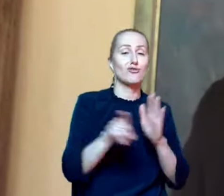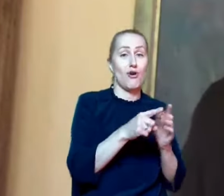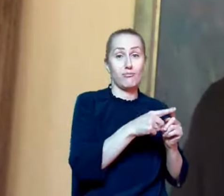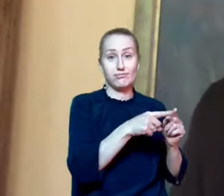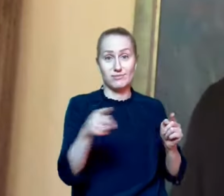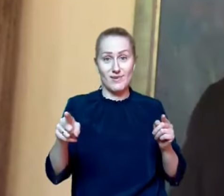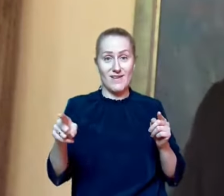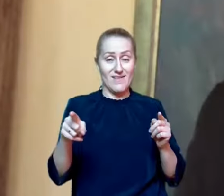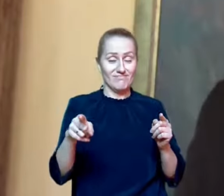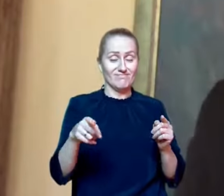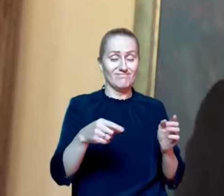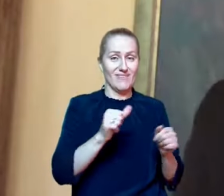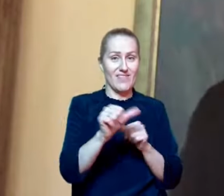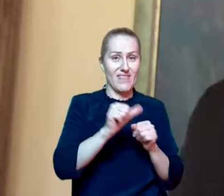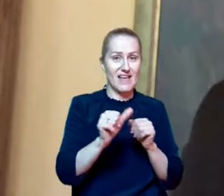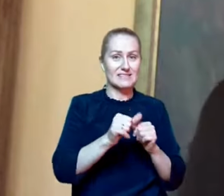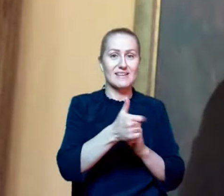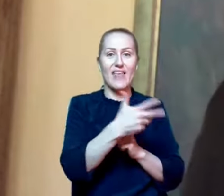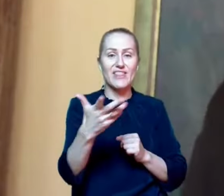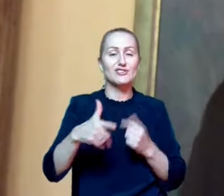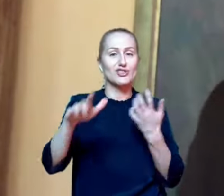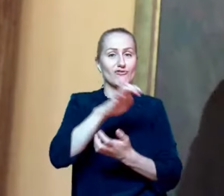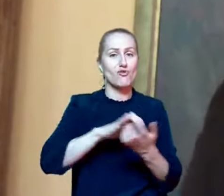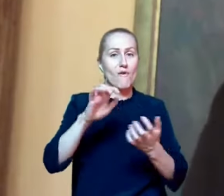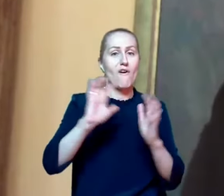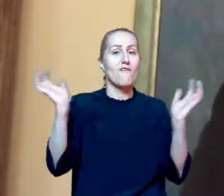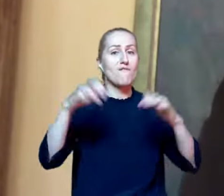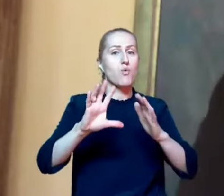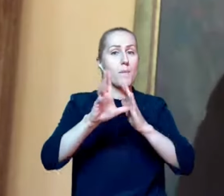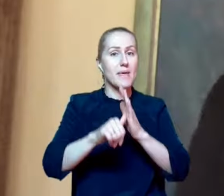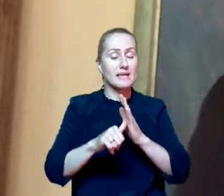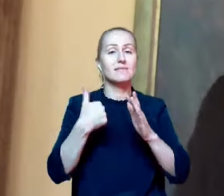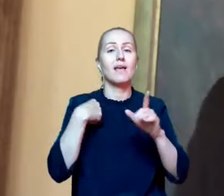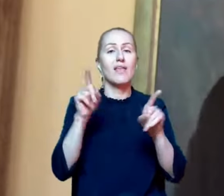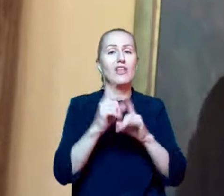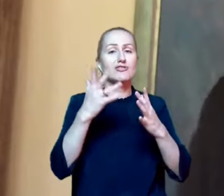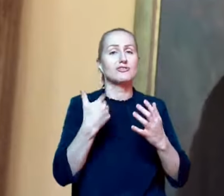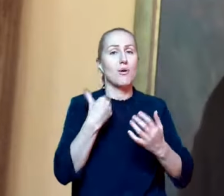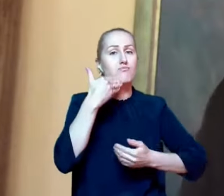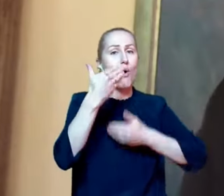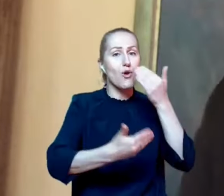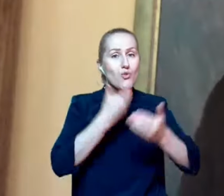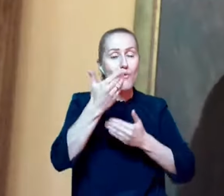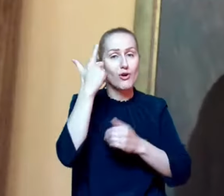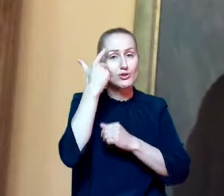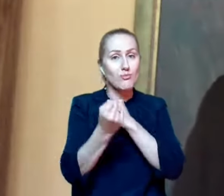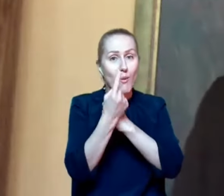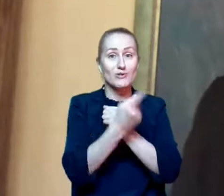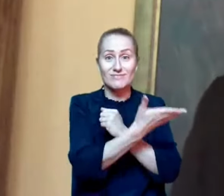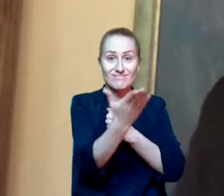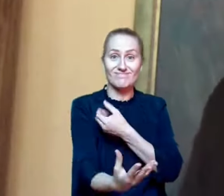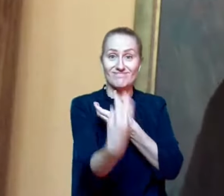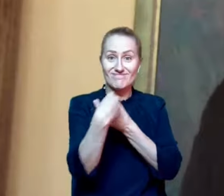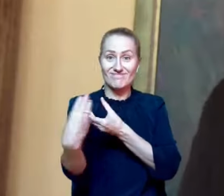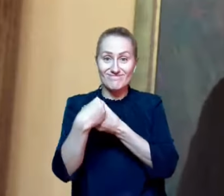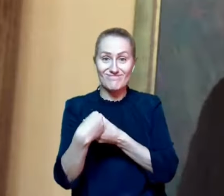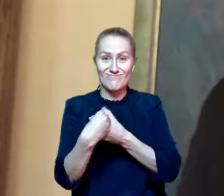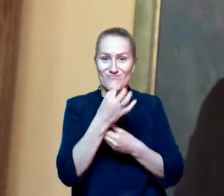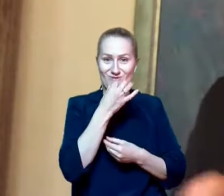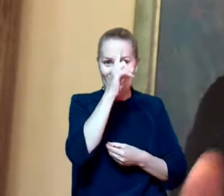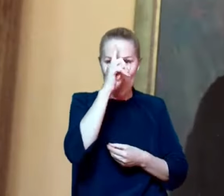11. edycji Światowego Forum Miejskiego i chcę tutaj pogratulować pomysłu zaangażowania młodych ludzi. To faktycznie